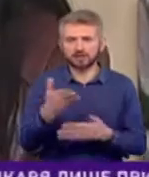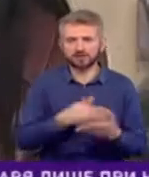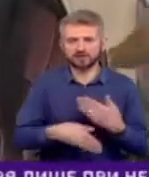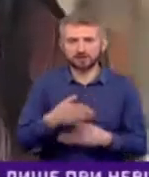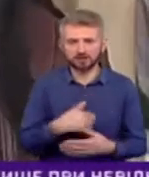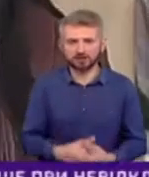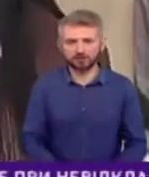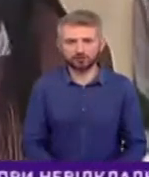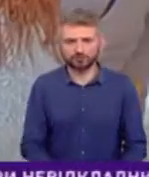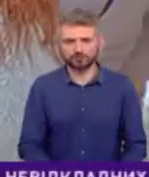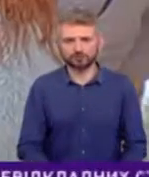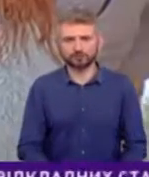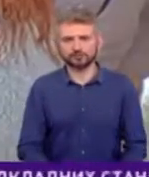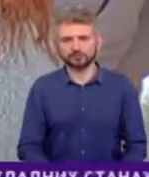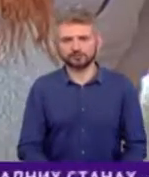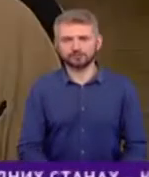потребами.